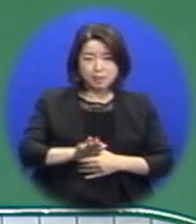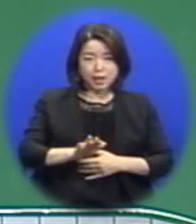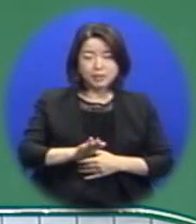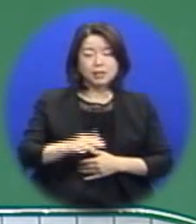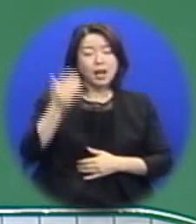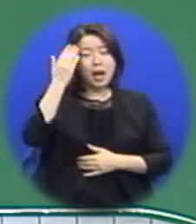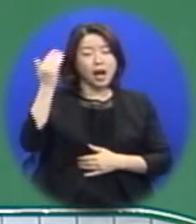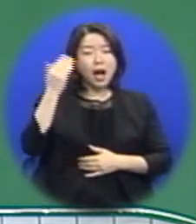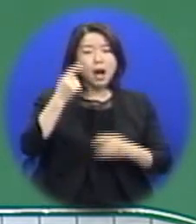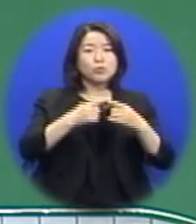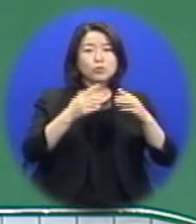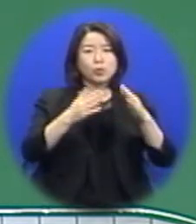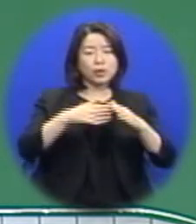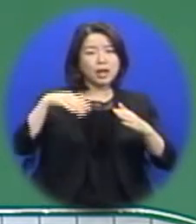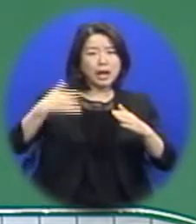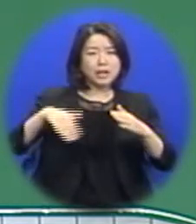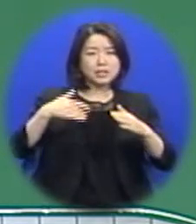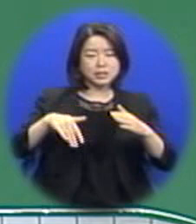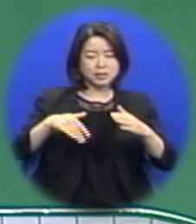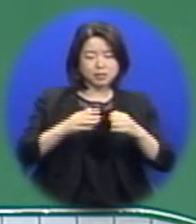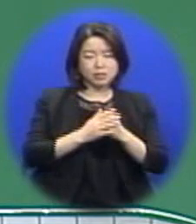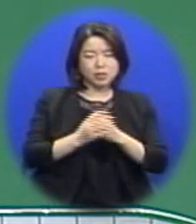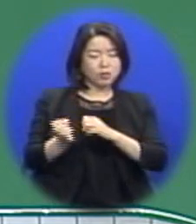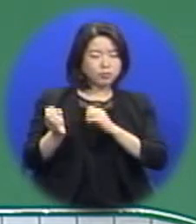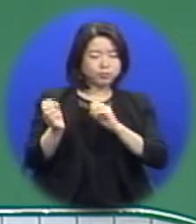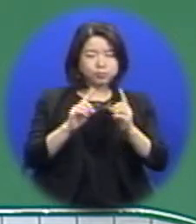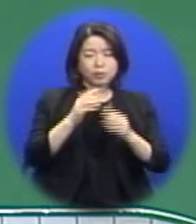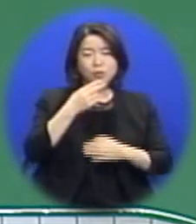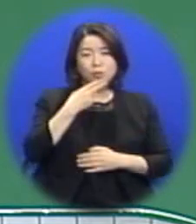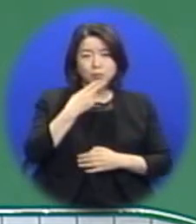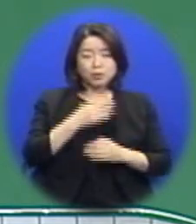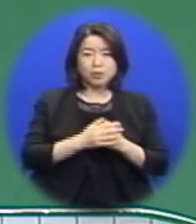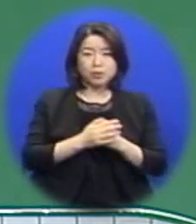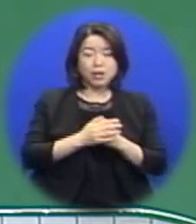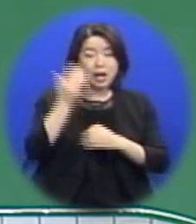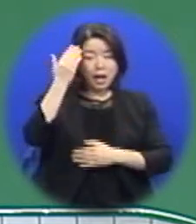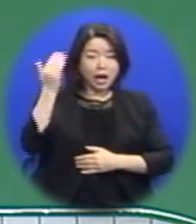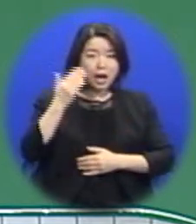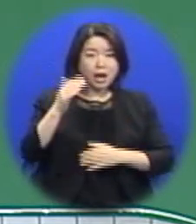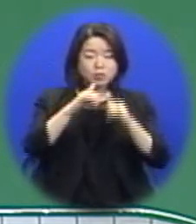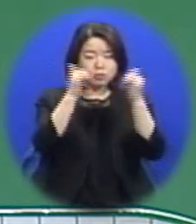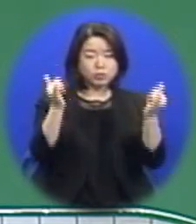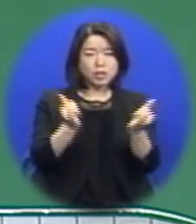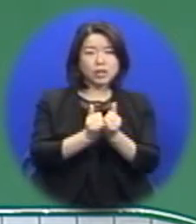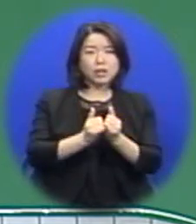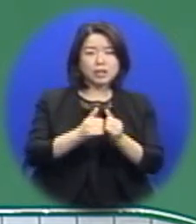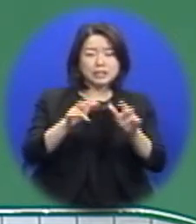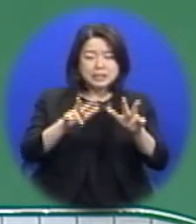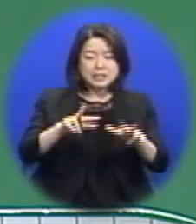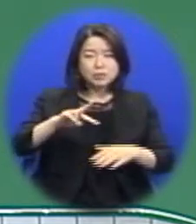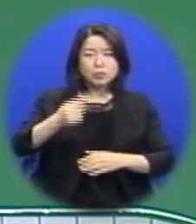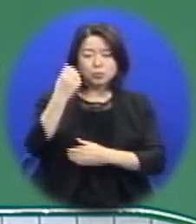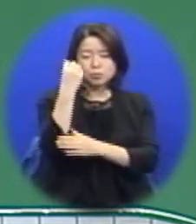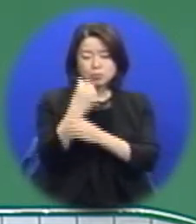한국교회가 이 모양이 된, 한국 사회가 아직도 부패한 거예요.